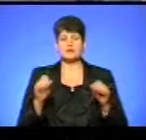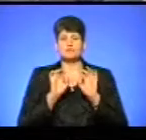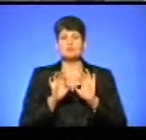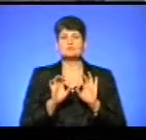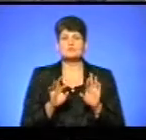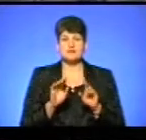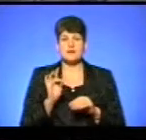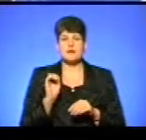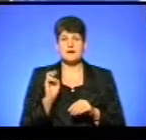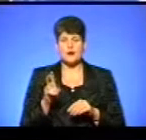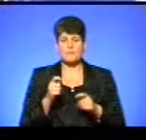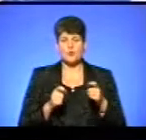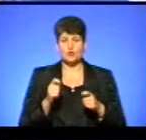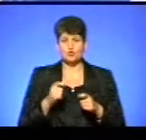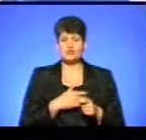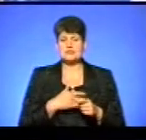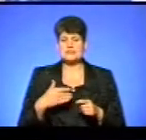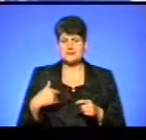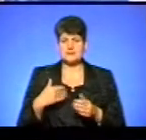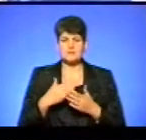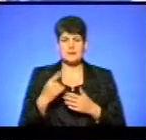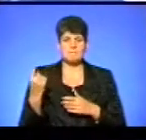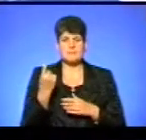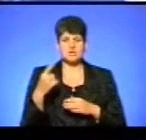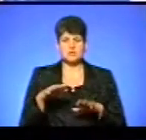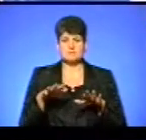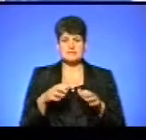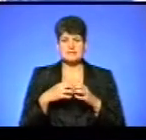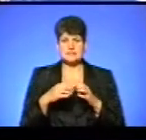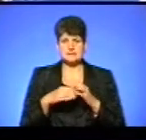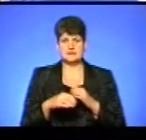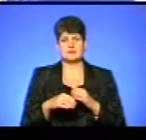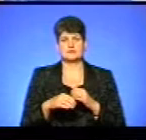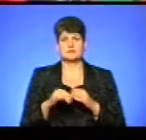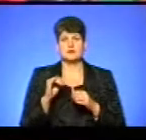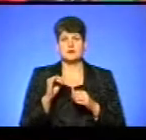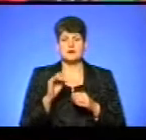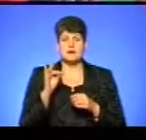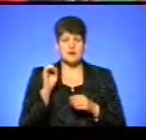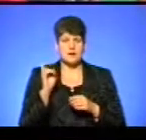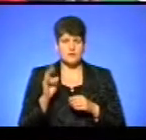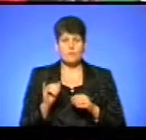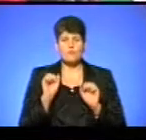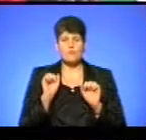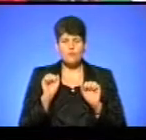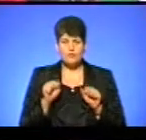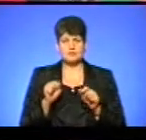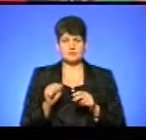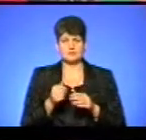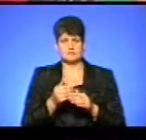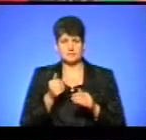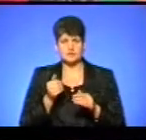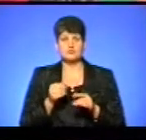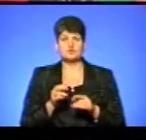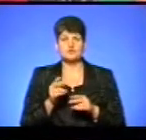розповісти раку і молочної залози, який посідає перше місце серед злоякісних новоутворень, можна запобігти, якщо регулярно